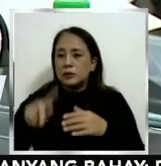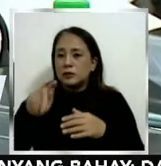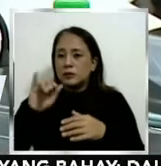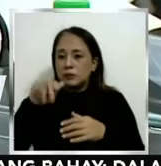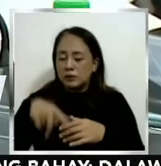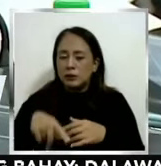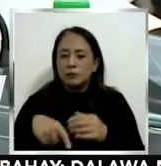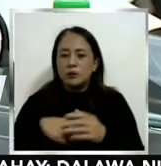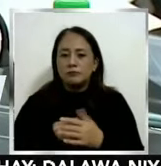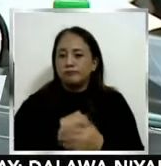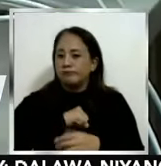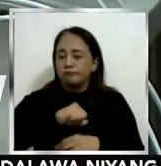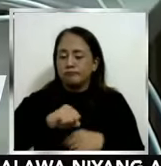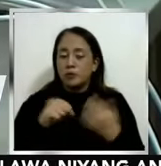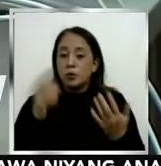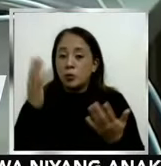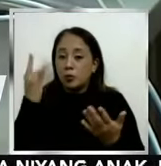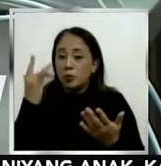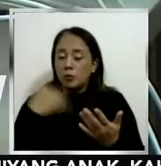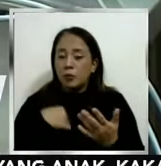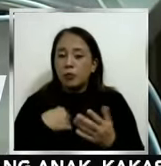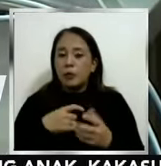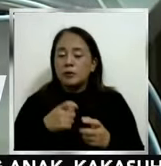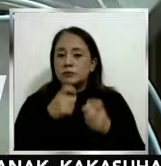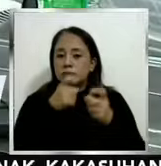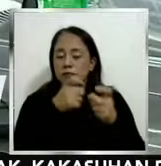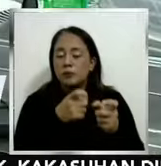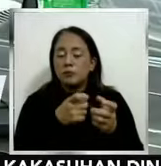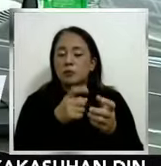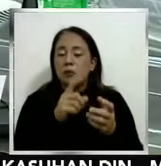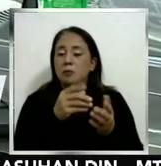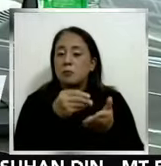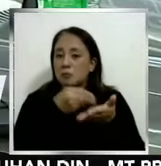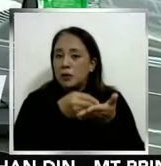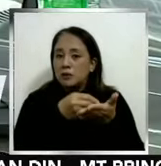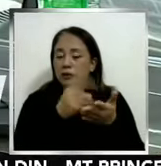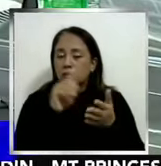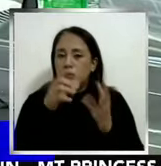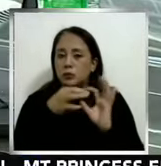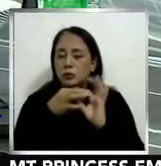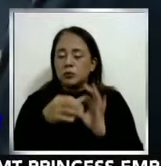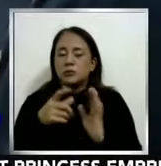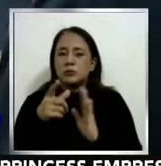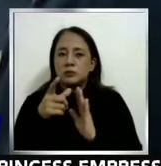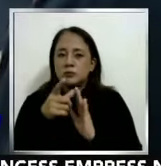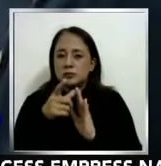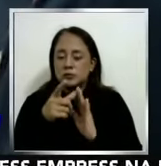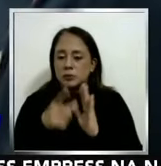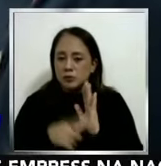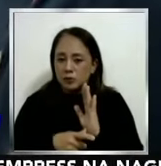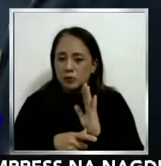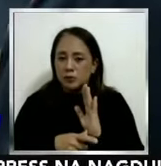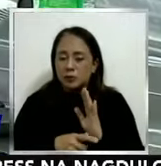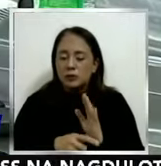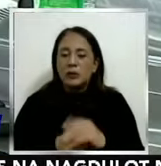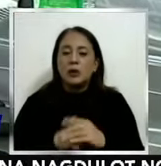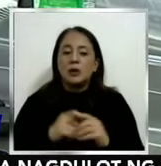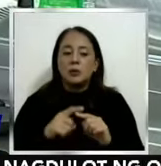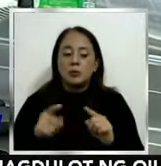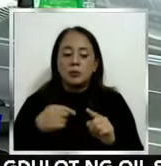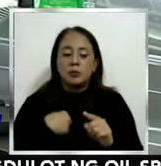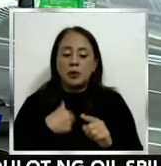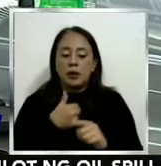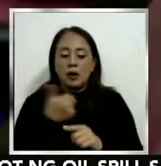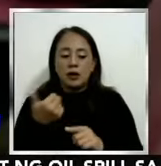dahil pabuya lang ang pwedeng ibigay ayon sa batas. Sabi nila, yun sir ang kalakaran, pati sa kabila. They